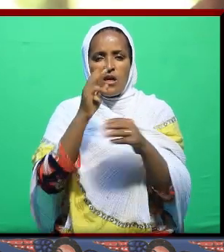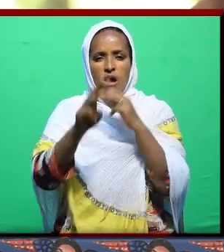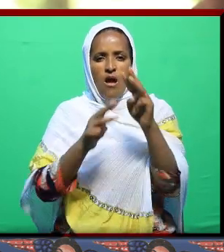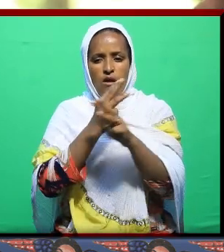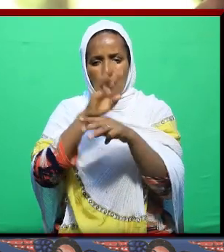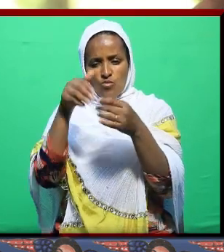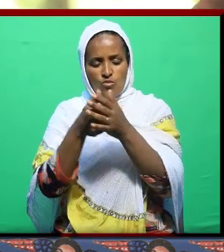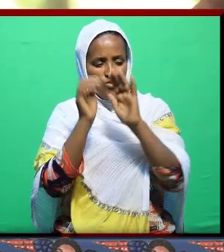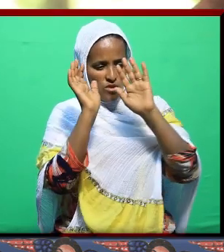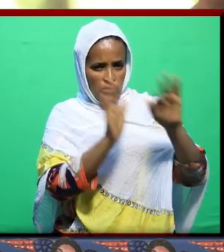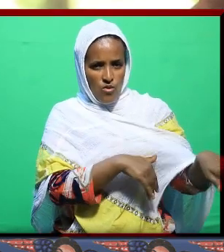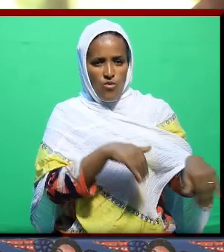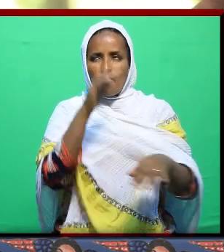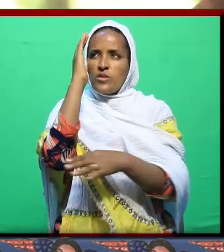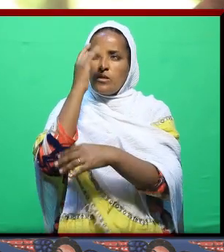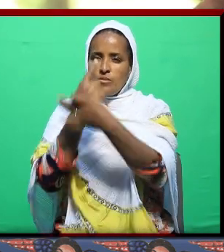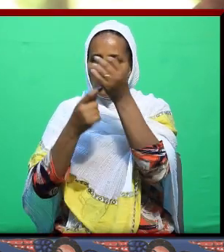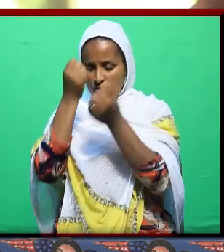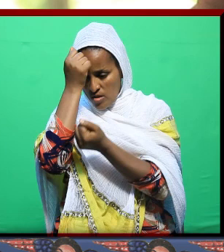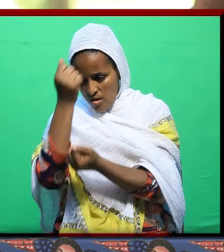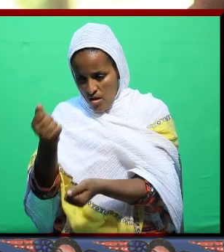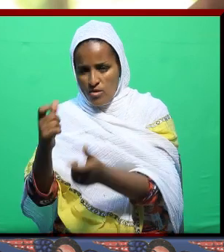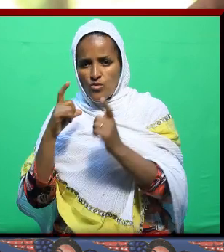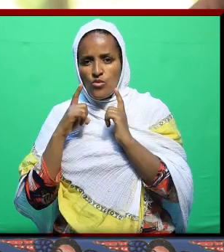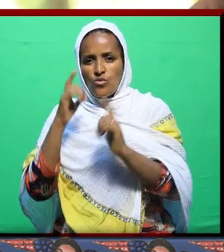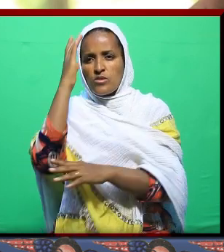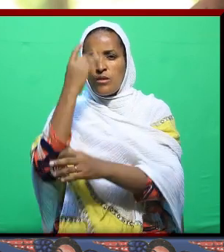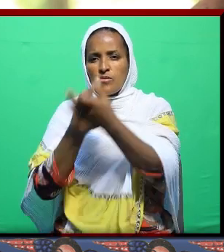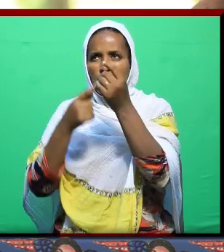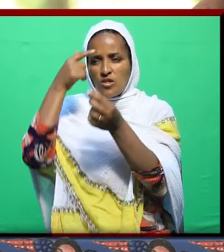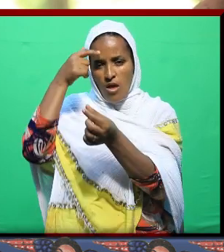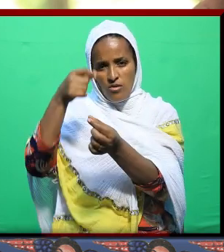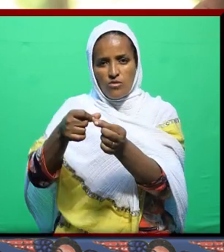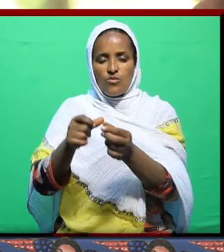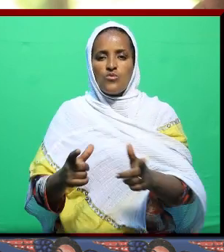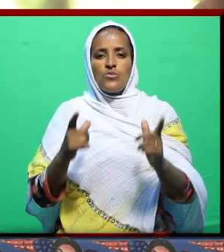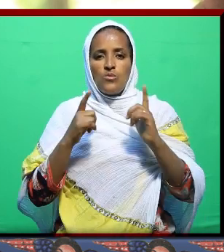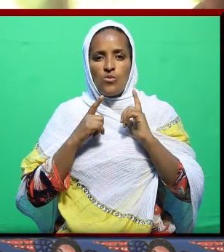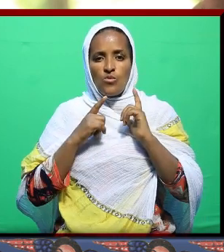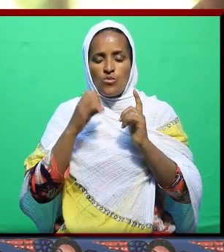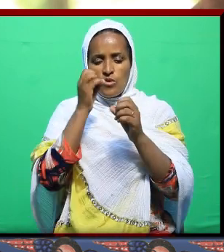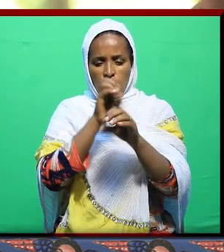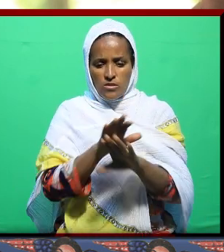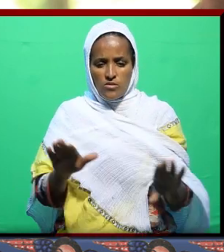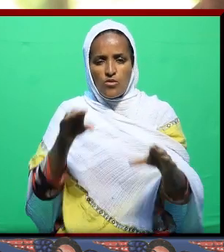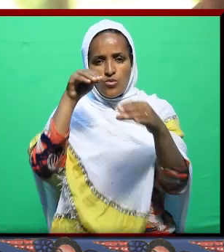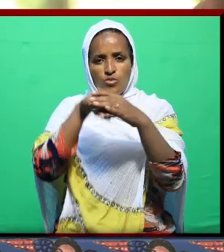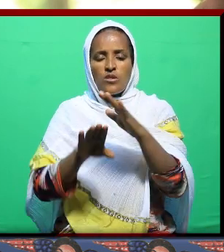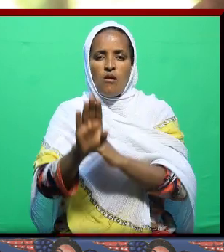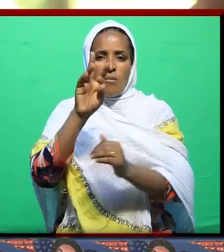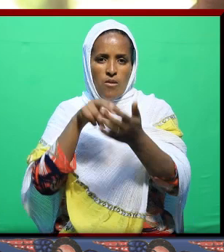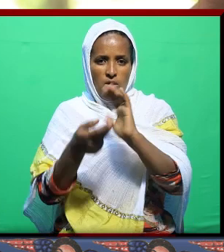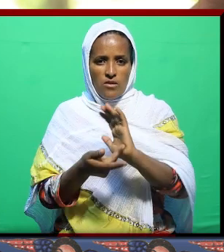ነገር ዓለምን ትተው በፈቃደ እግዚአብሔር ብቻ ሲኖሩ፣ እግዚአብሔርን ብቻ እያሰቡ ሲኖሩ ጽናዌ ውስጥ